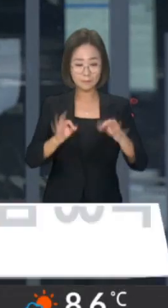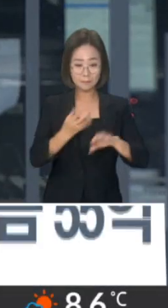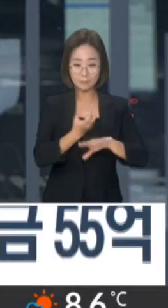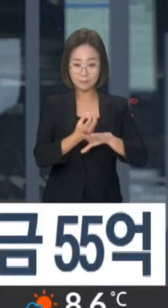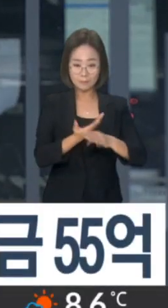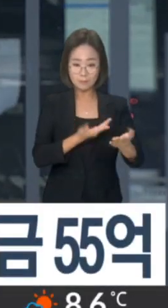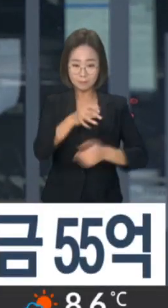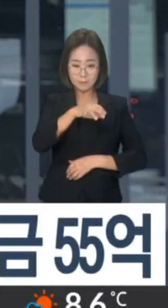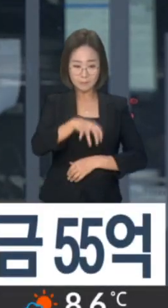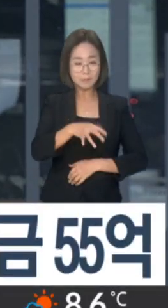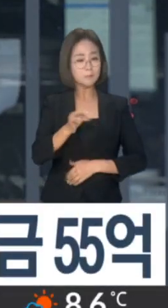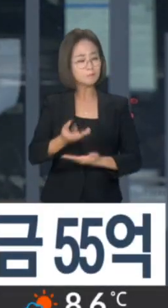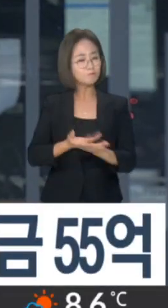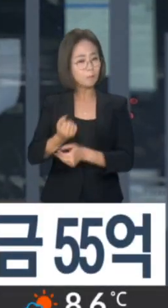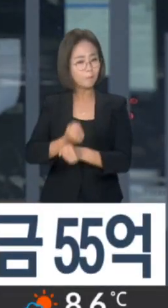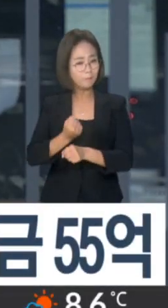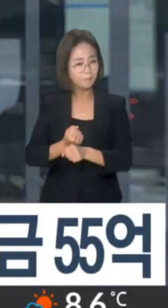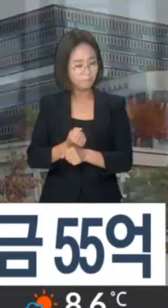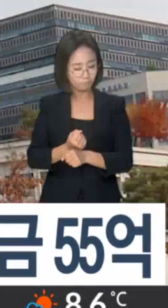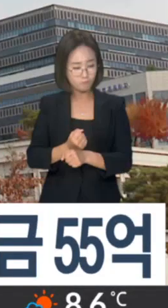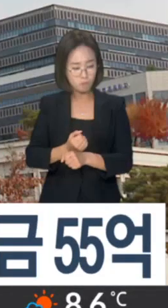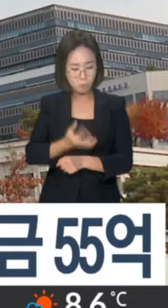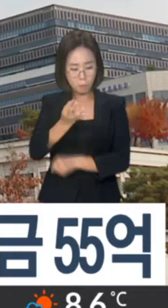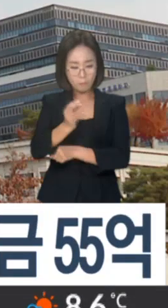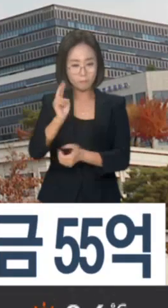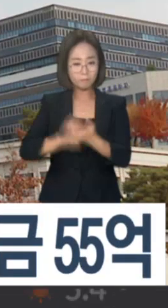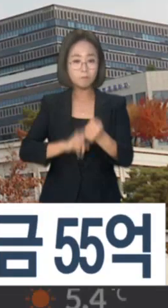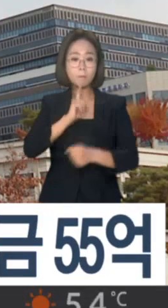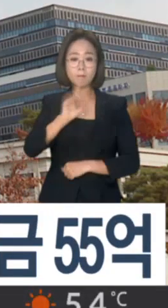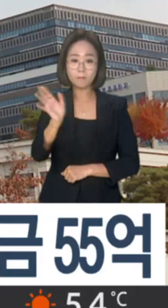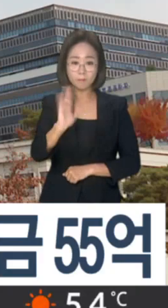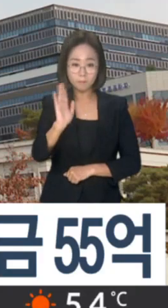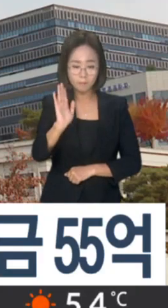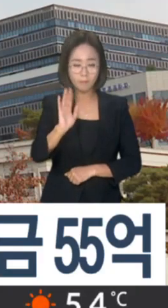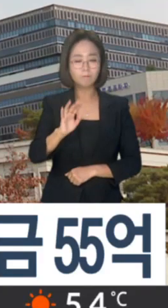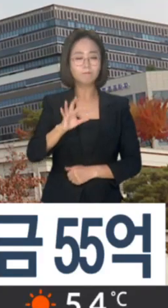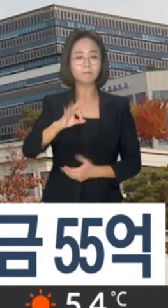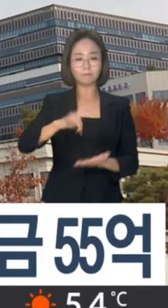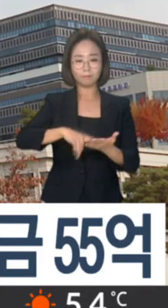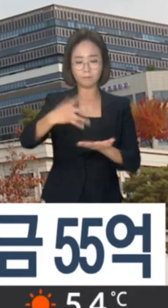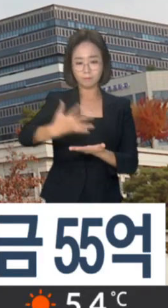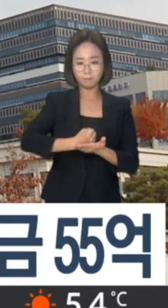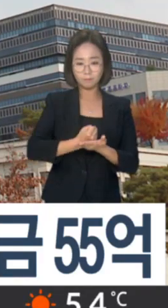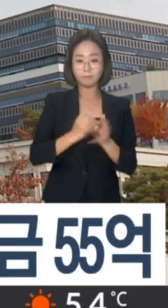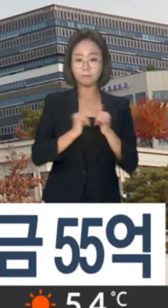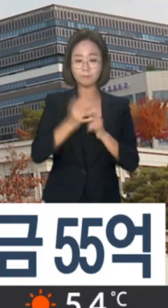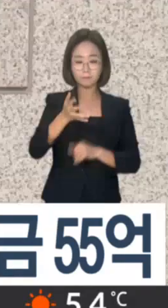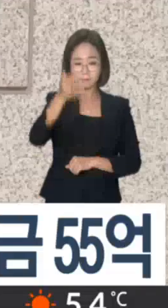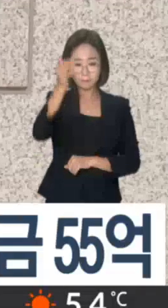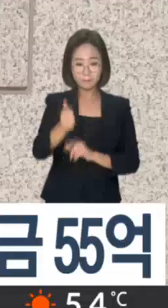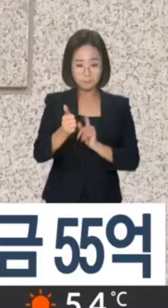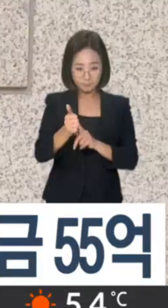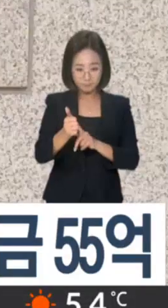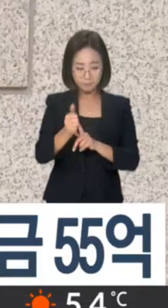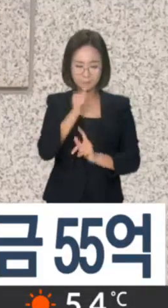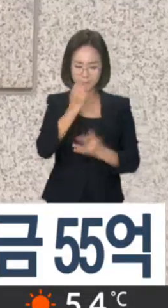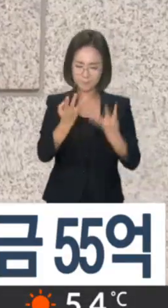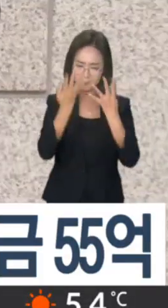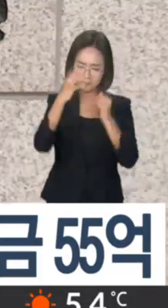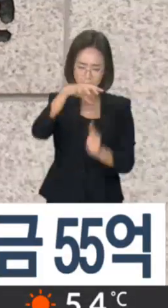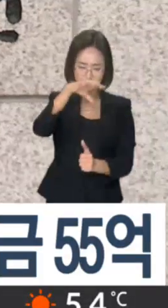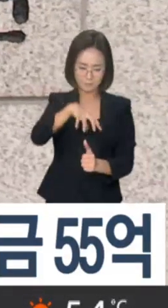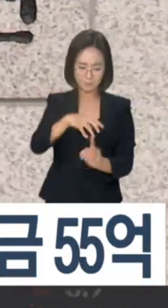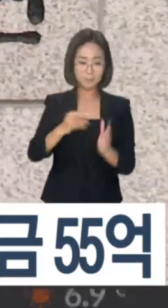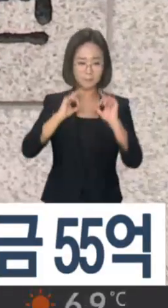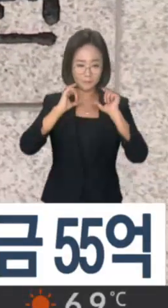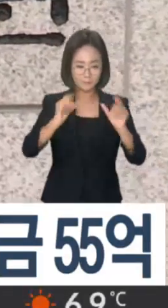금거래소에서 현금 거래하며 매출을 신고하지 않는 방식으로 수십억 원을 탈세한 금거래소 주인에게 실형이